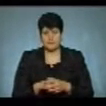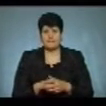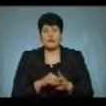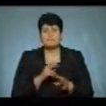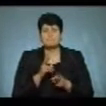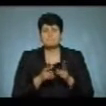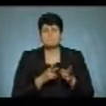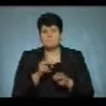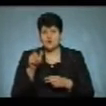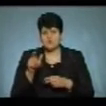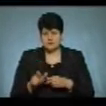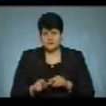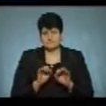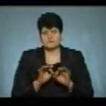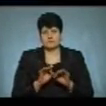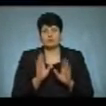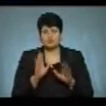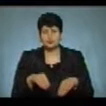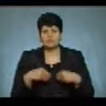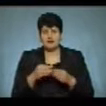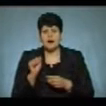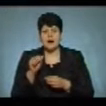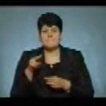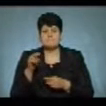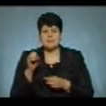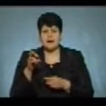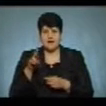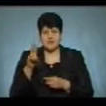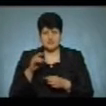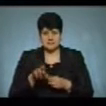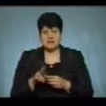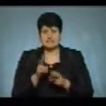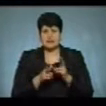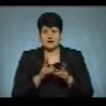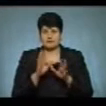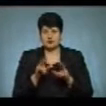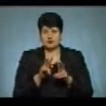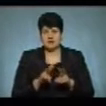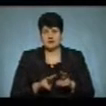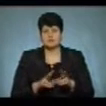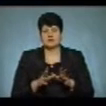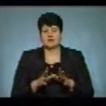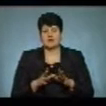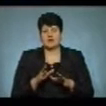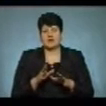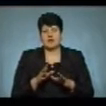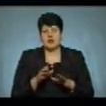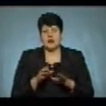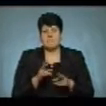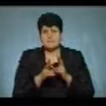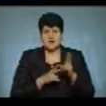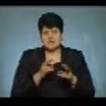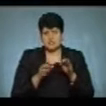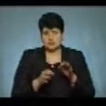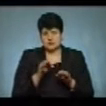Небельський прокоментував рішення судді. Буде подана апеляційна скарга. Апеляційна скарга буде розглянута 8-м апеляційним судом, я думаю, що в